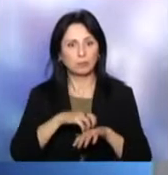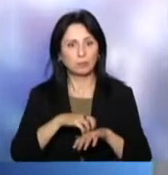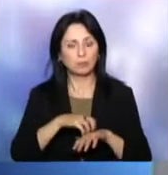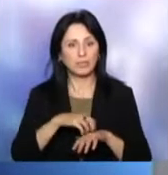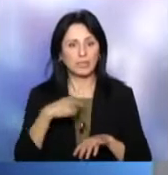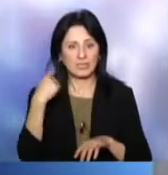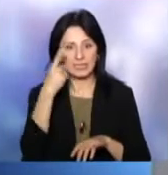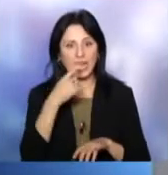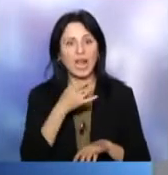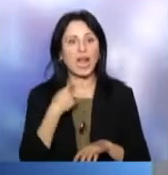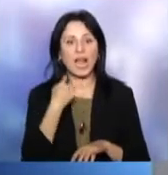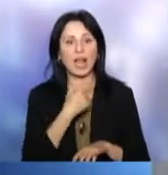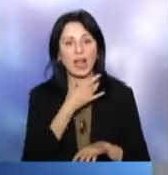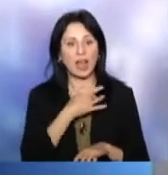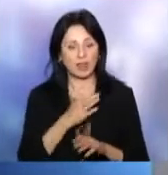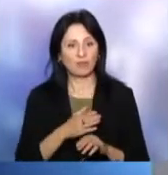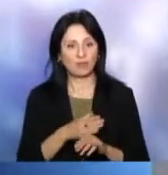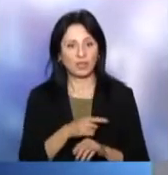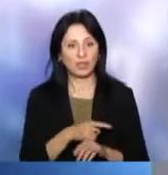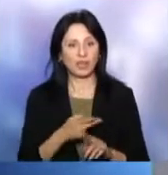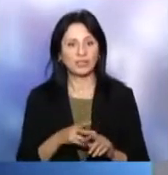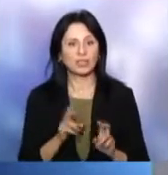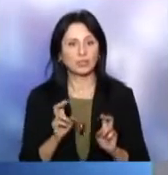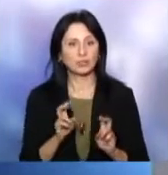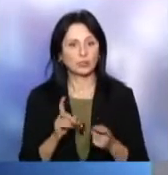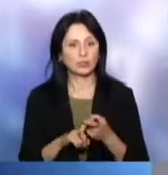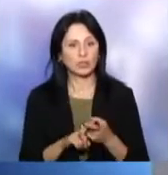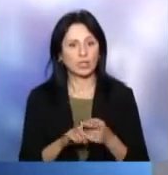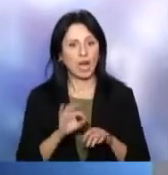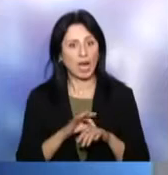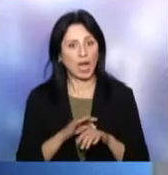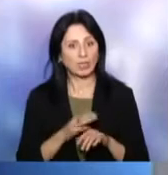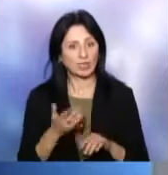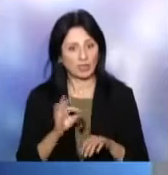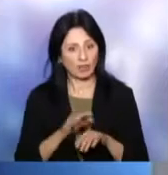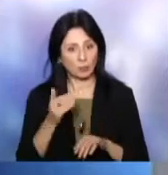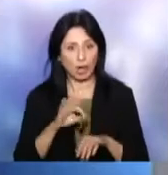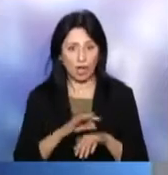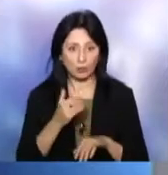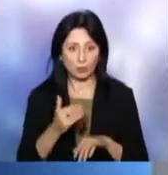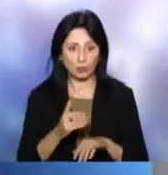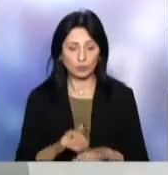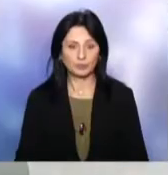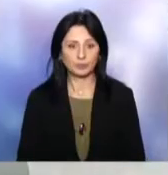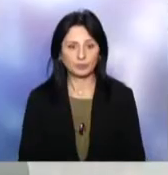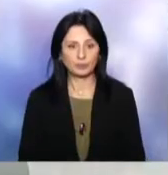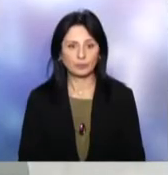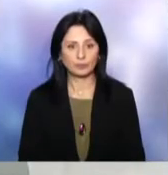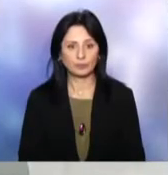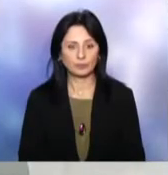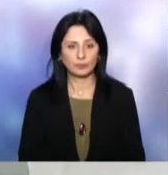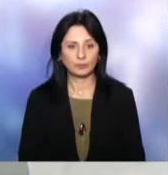და ყელის მიდამოში. ეს უკავშირდება თუ არა კანის რომელიმე დაავადებას და როგორ უნდა მოიქცეს?